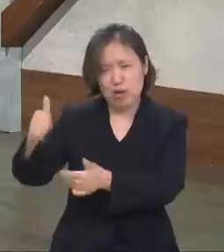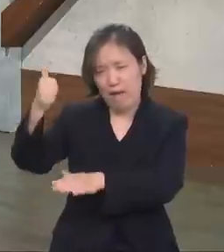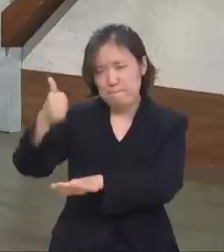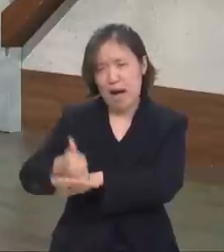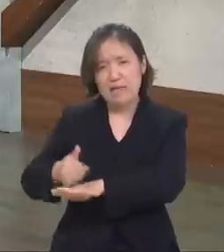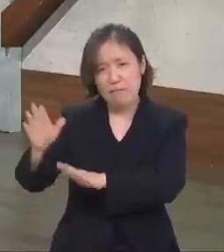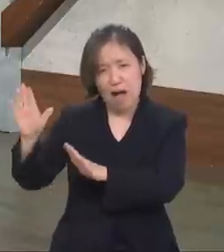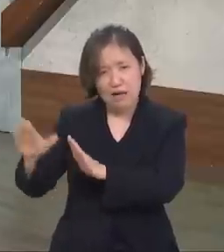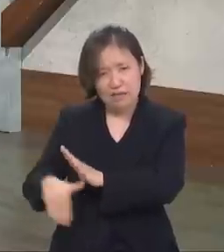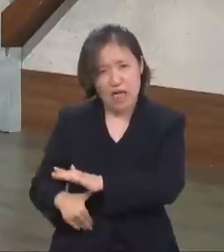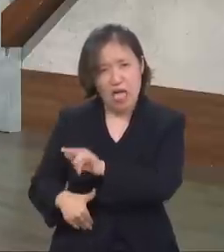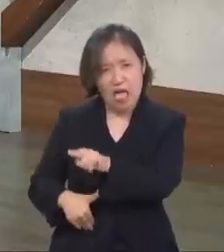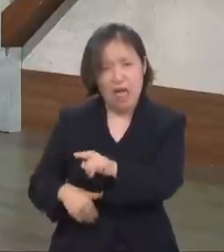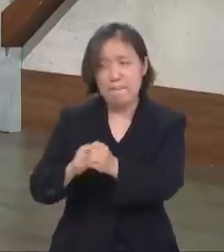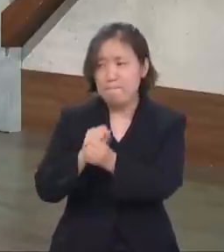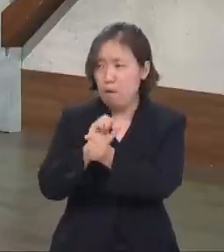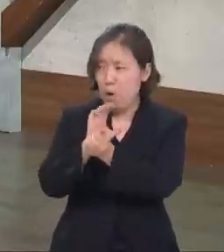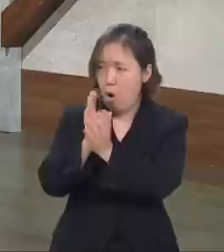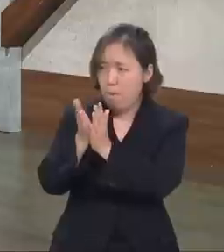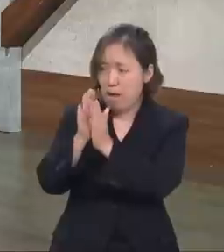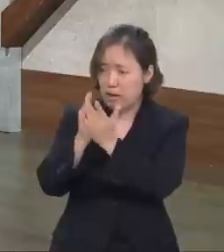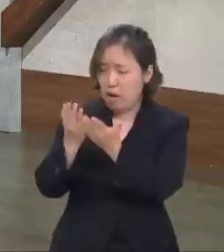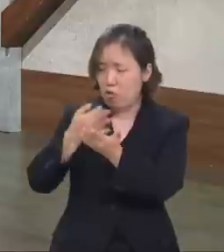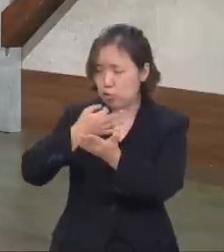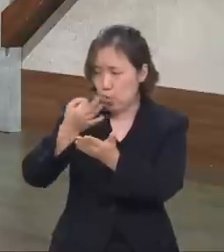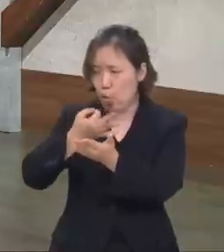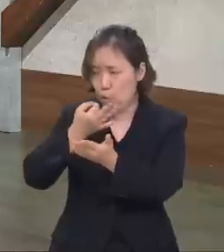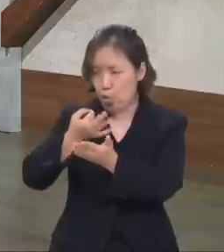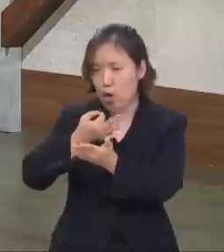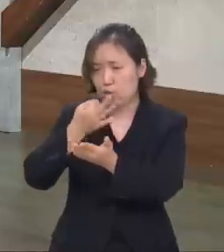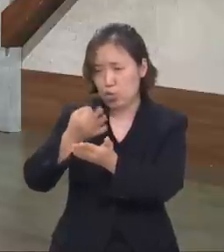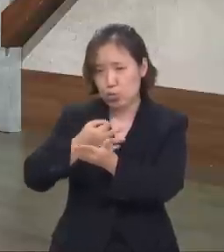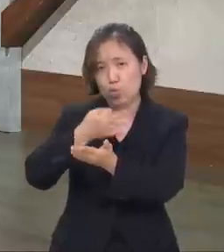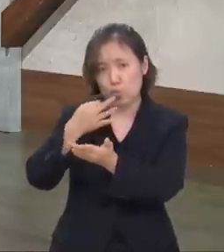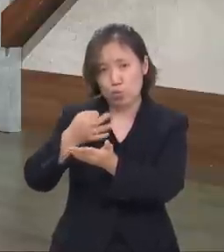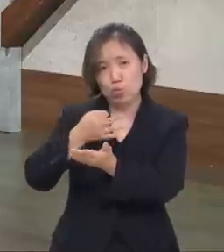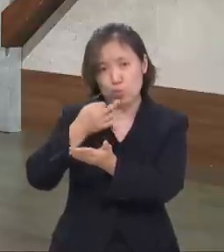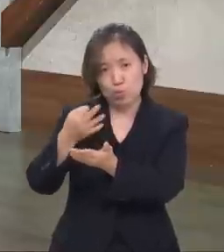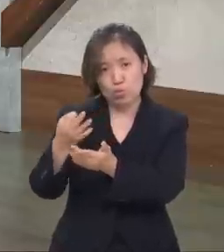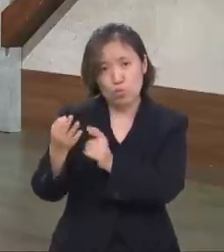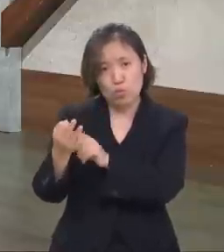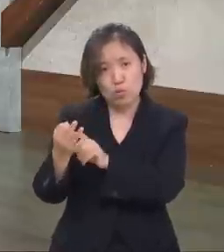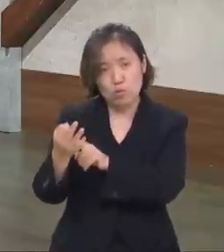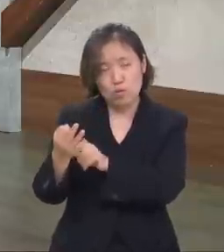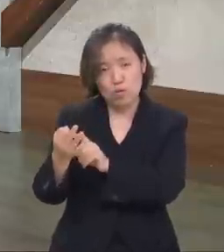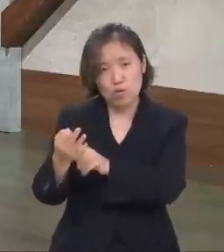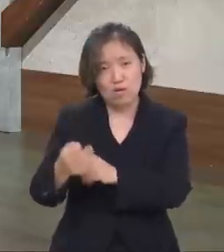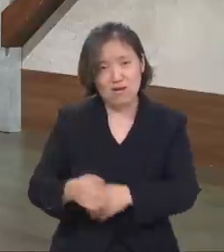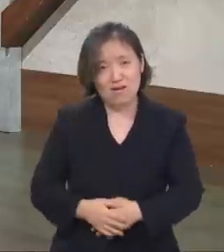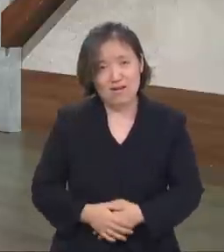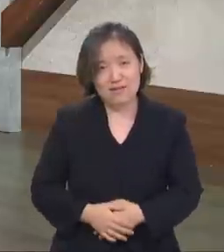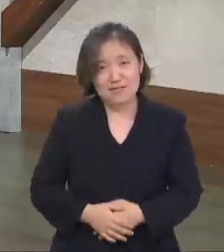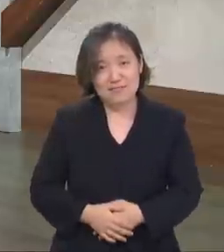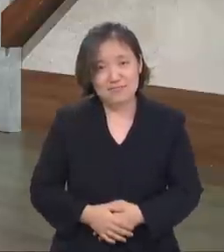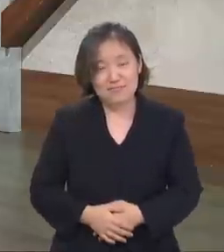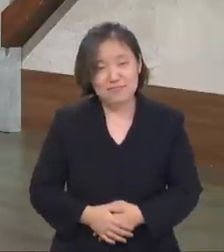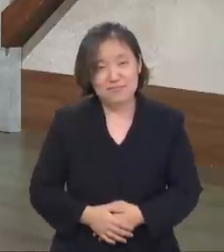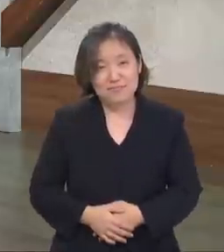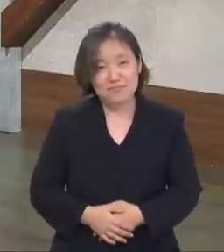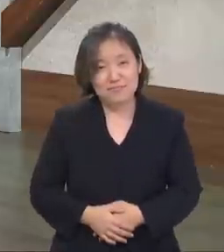법화경에 그 경전의 말씀을 독송하고 독송하고 그